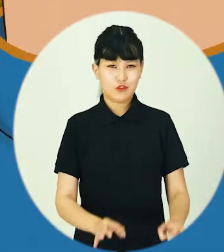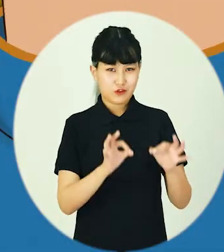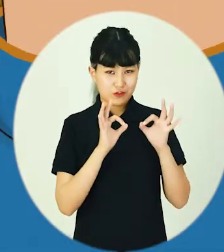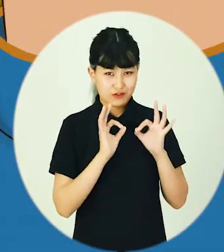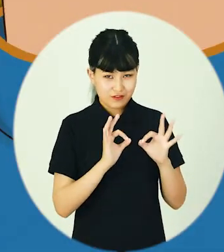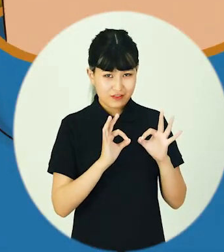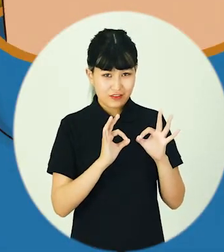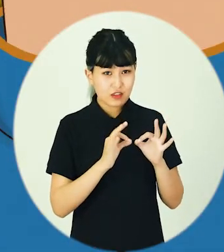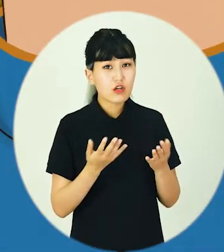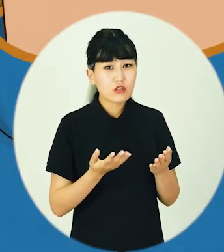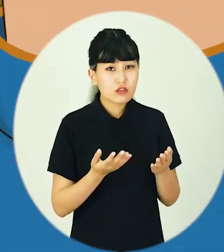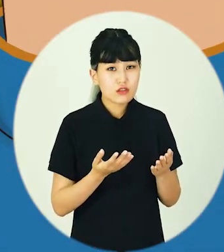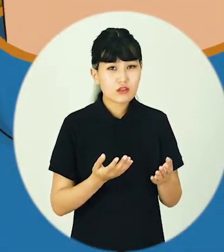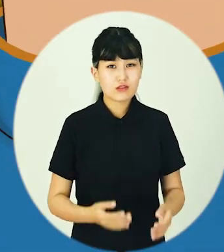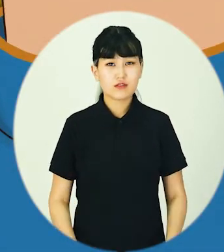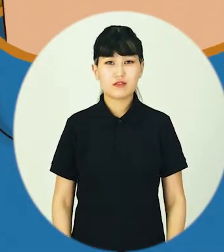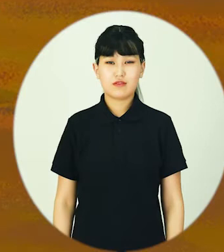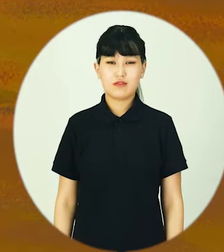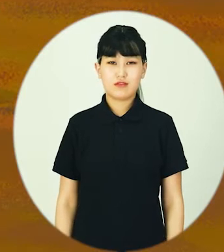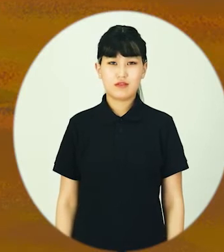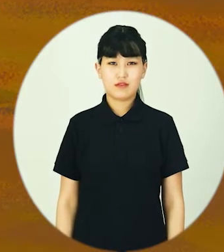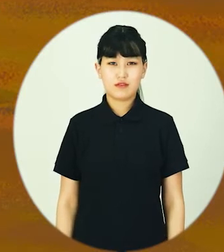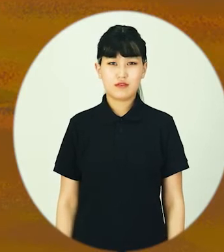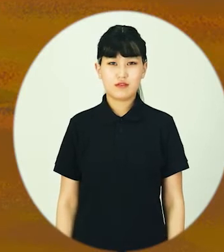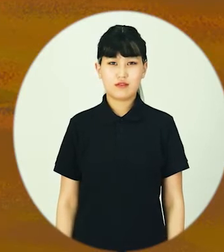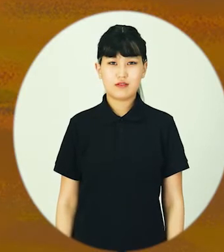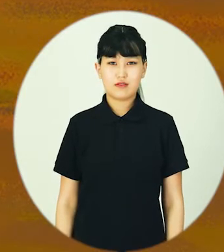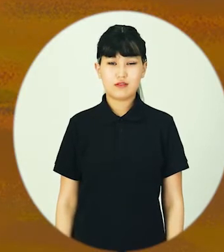За. Яаж ч